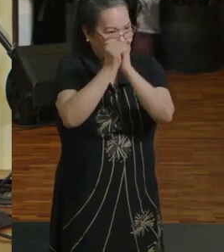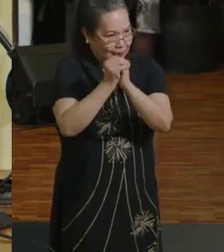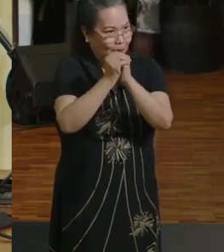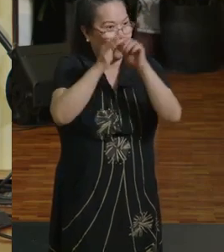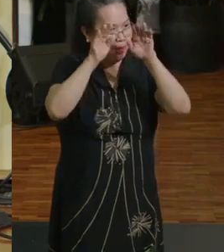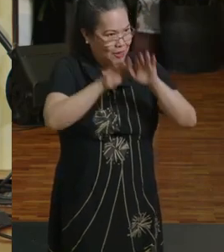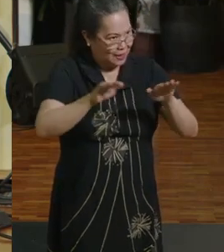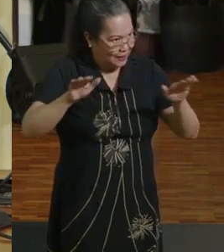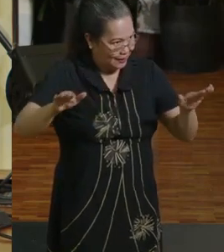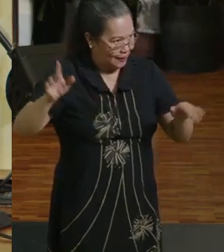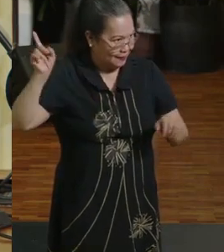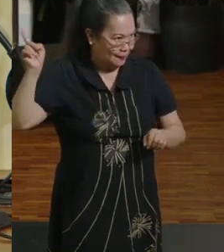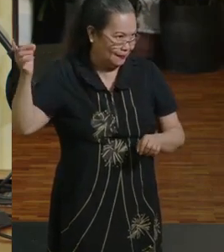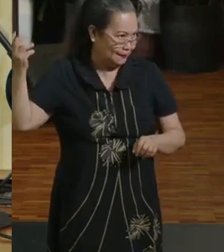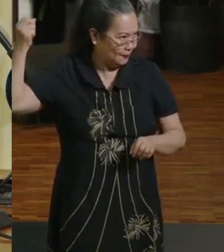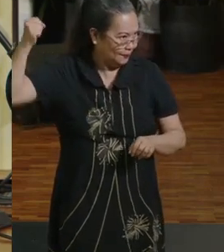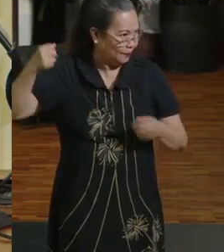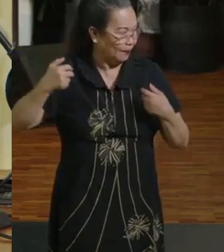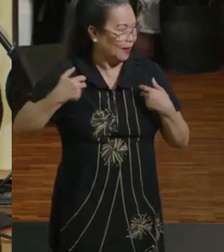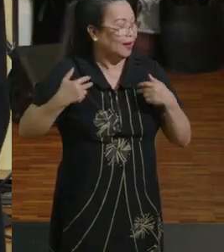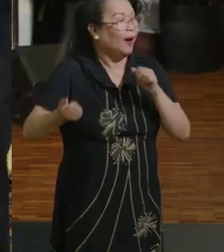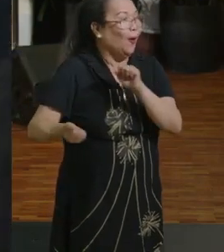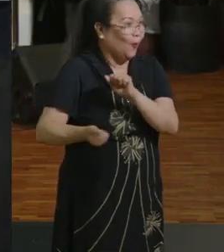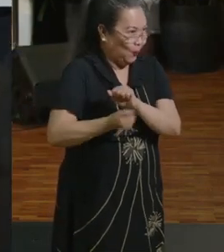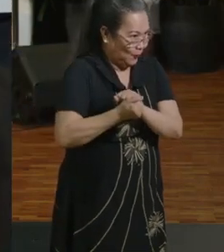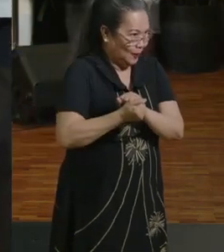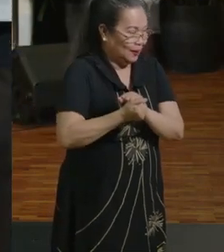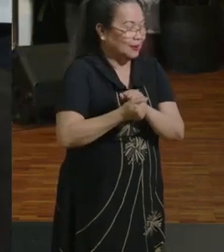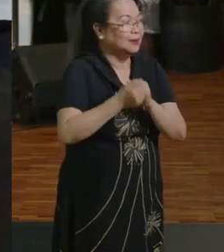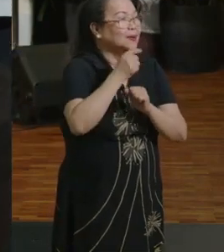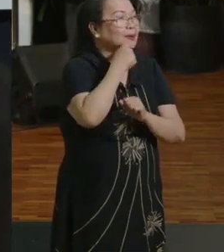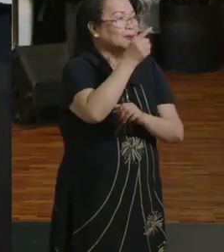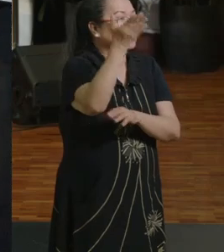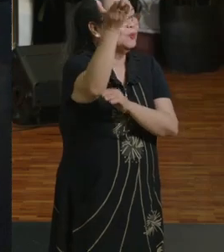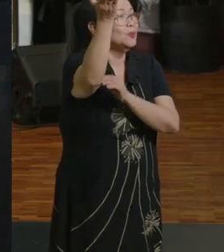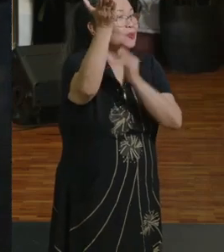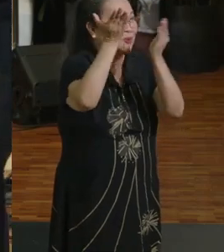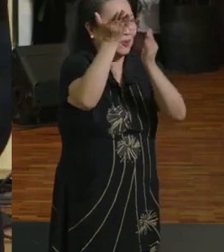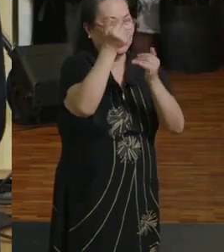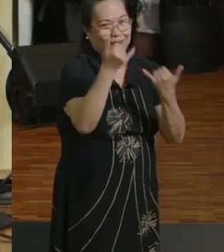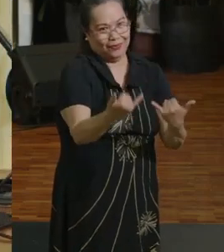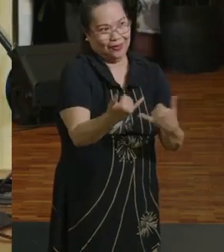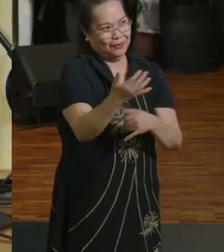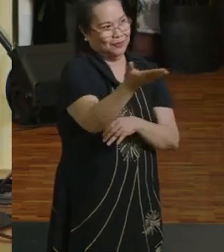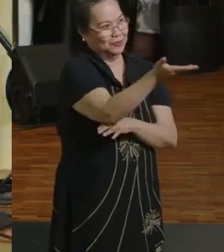anak. Kasama ko rin po siya sa aking paglilingkod dito.